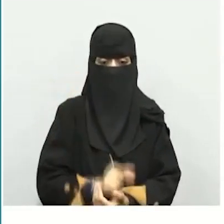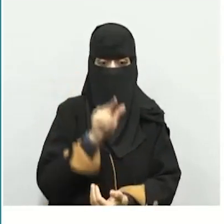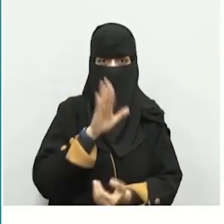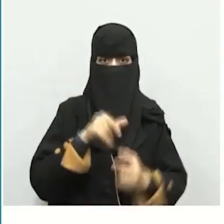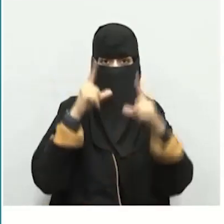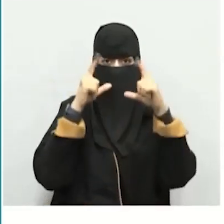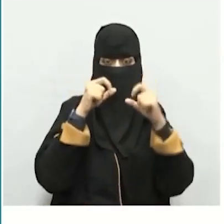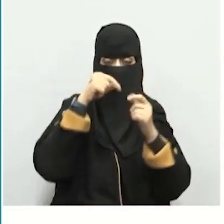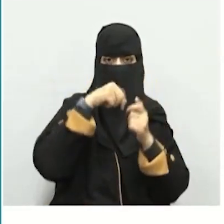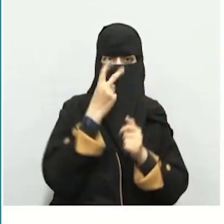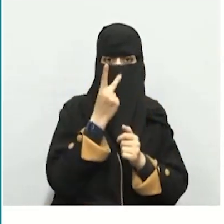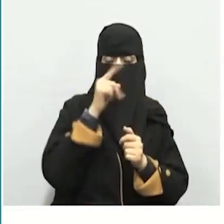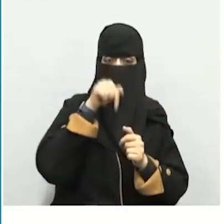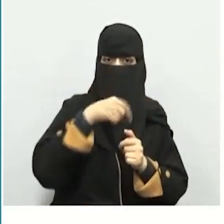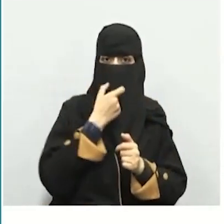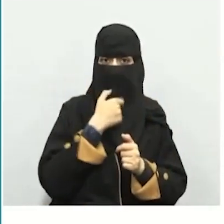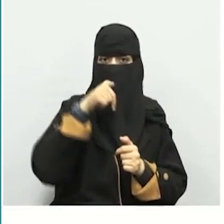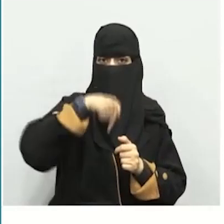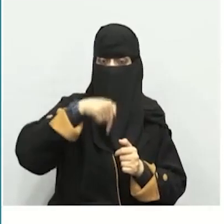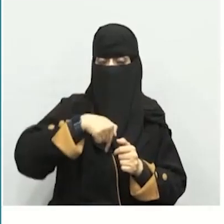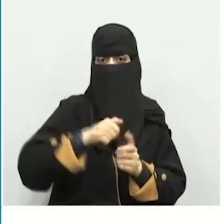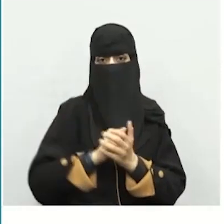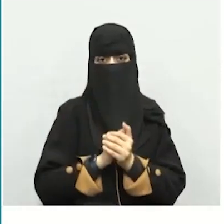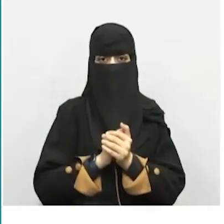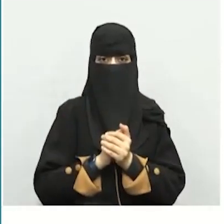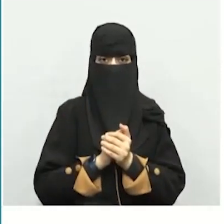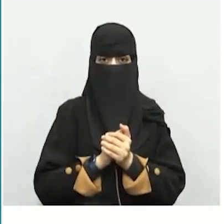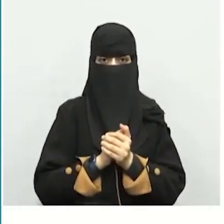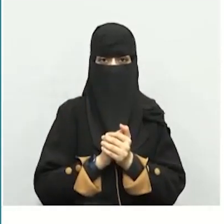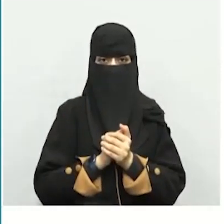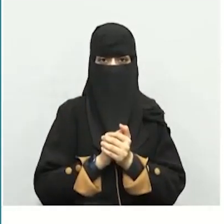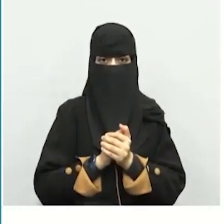والصورة الثانية مدينة الرياض حديثا.